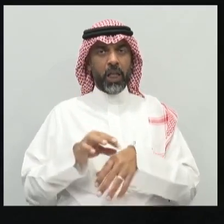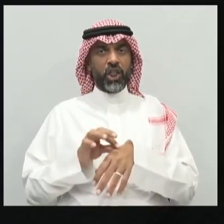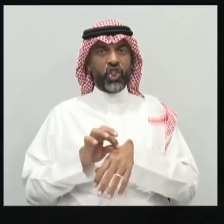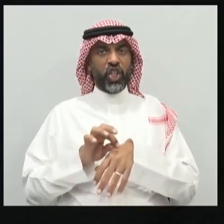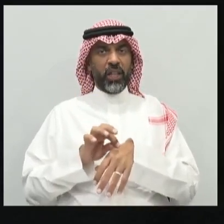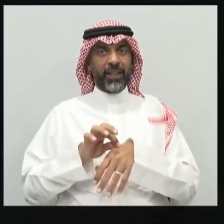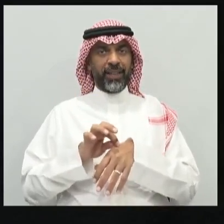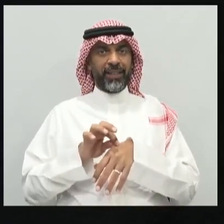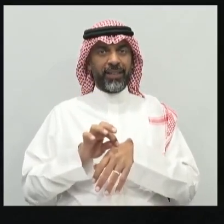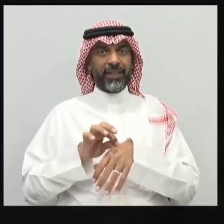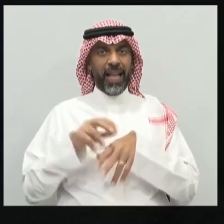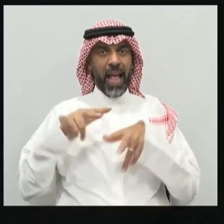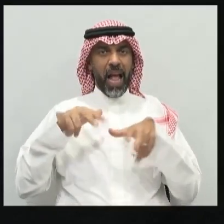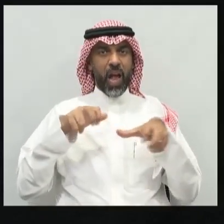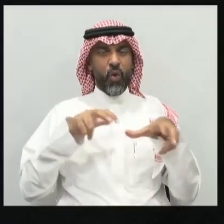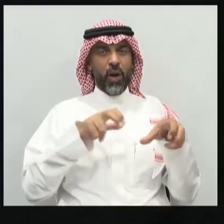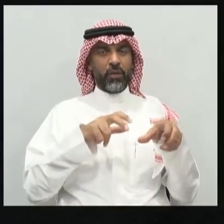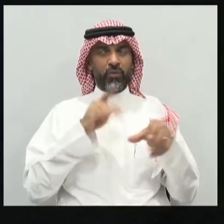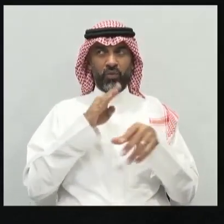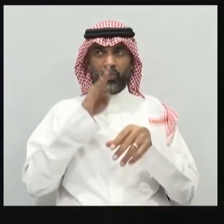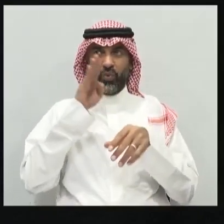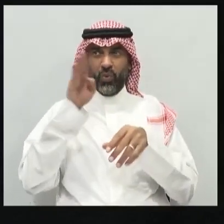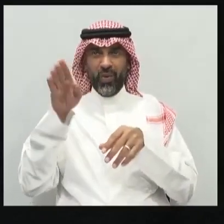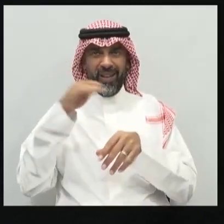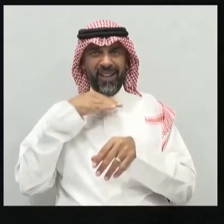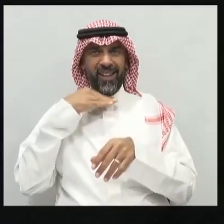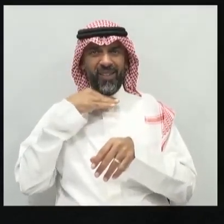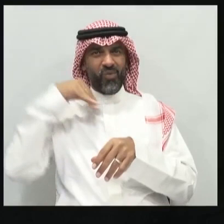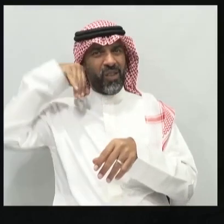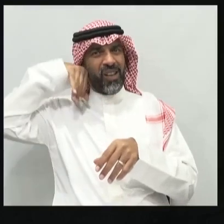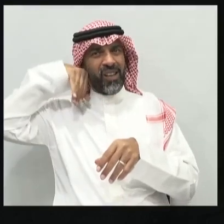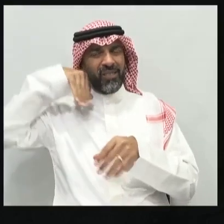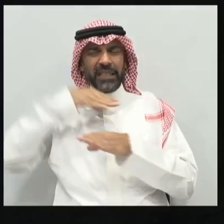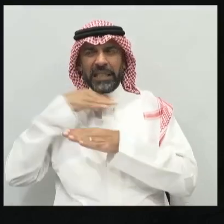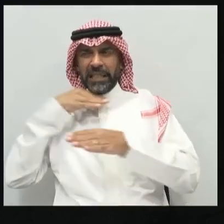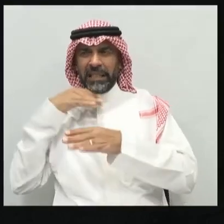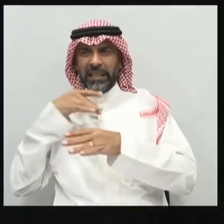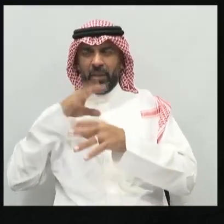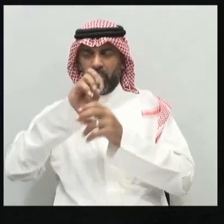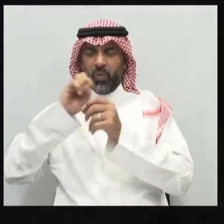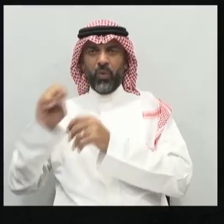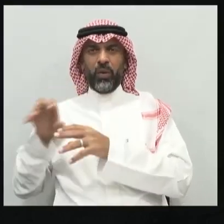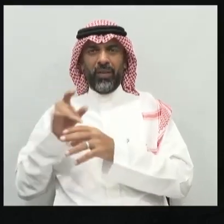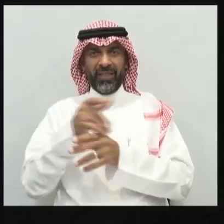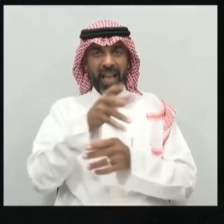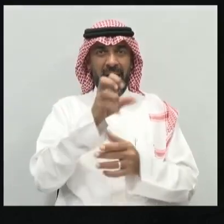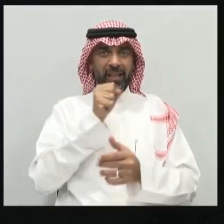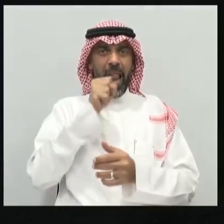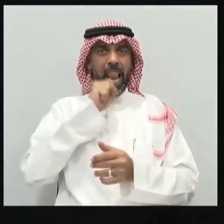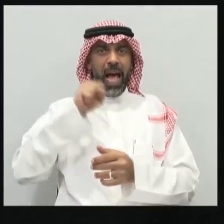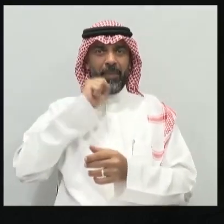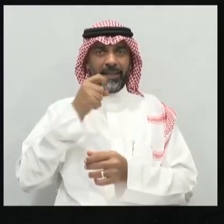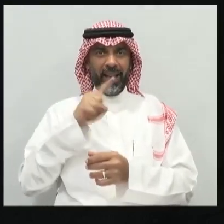حيوانات احنا لما نروح المسخ ونشوف بعد ما يذبحون الحيوانات عشان نستفيد احنا من لحومها